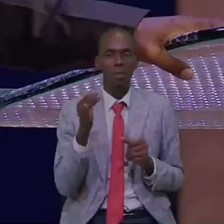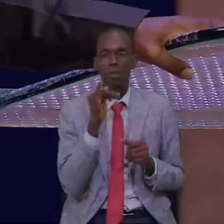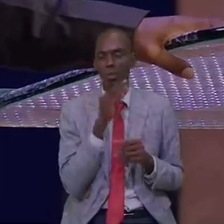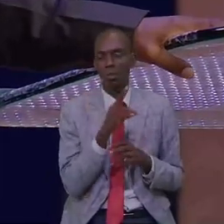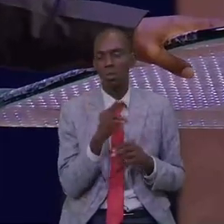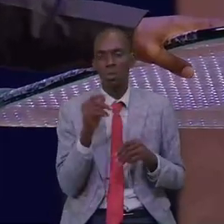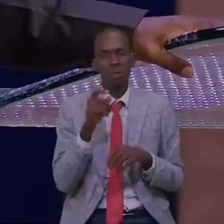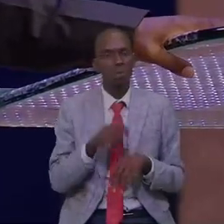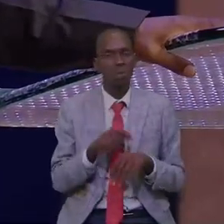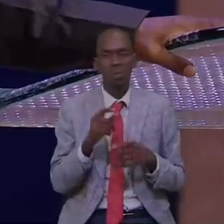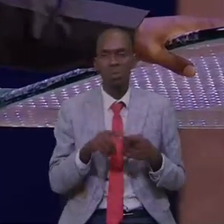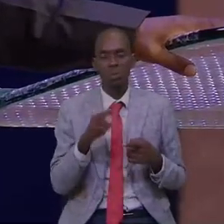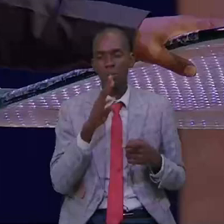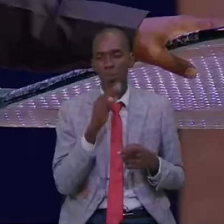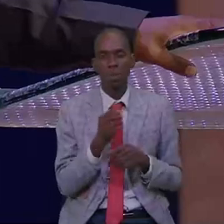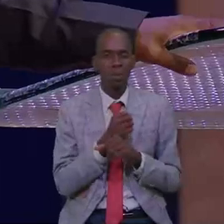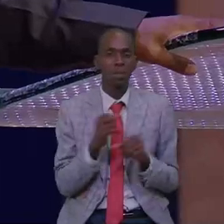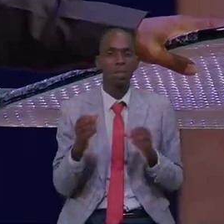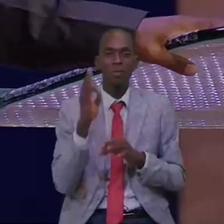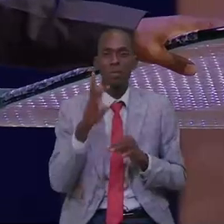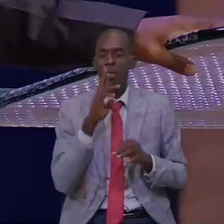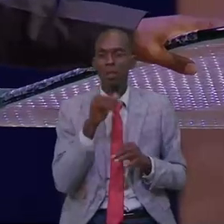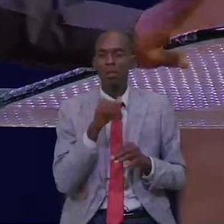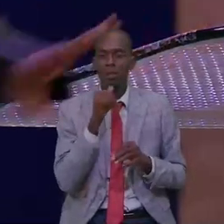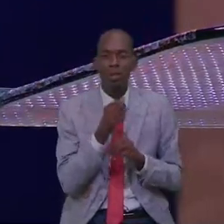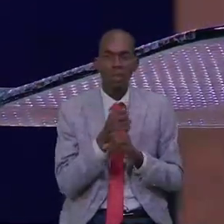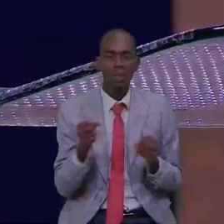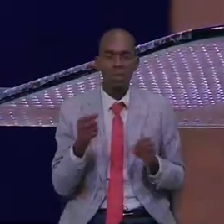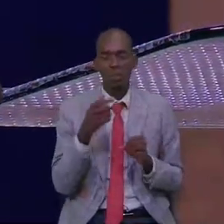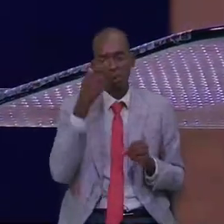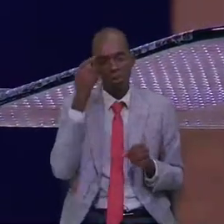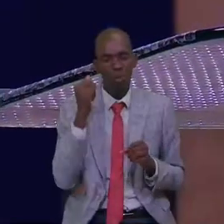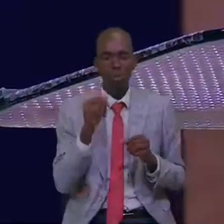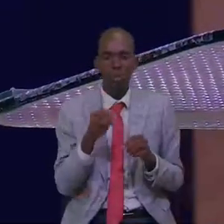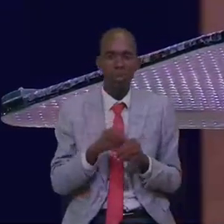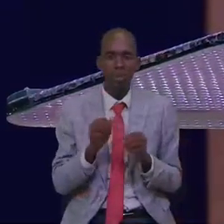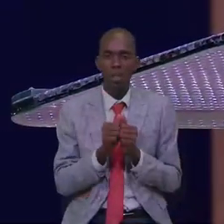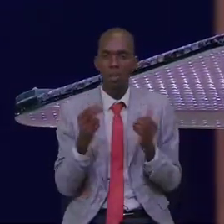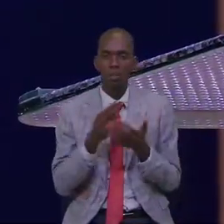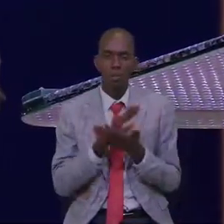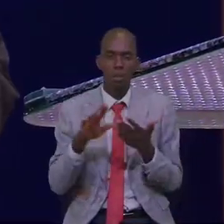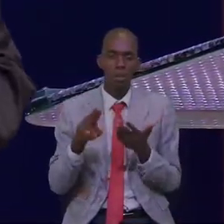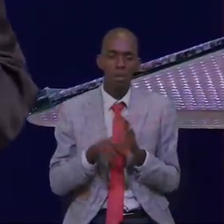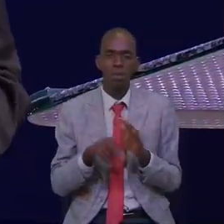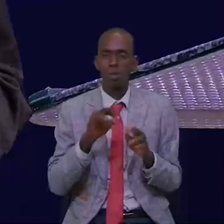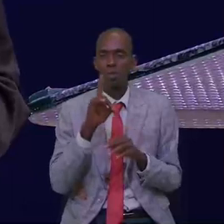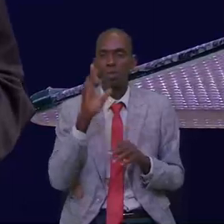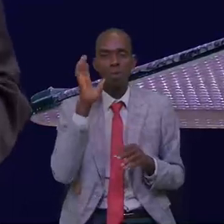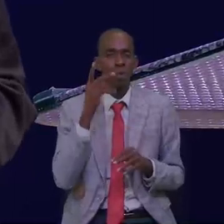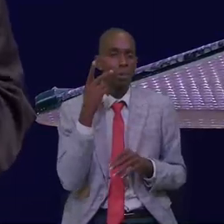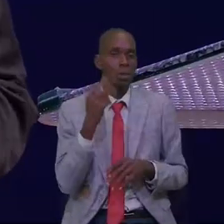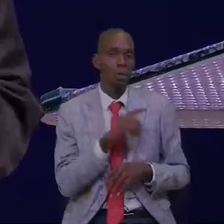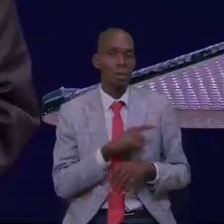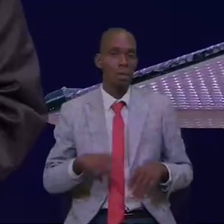Seigneur. Si tu n'as pas la sanctification sans laquelle personne ne verra le Seigneur, c'est l'heure d'abandonner toutes